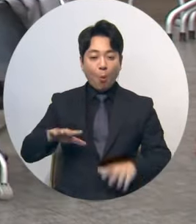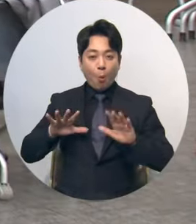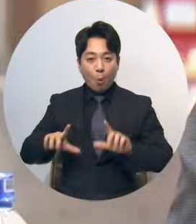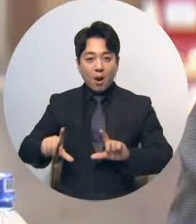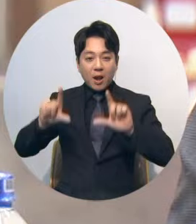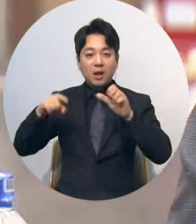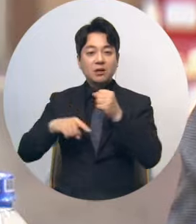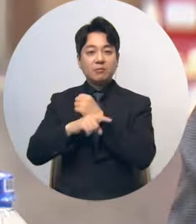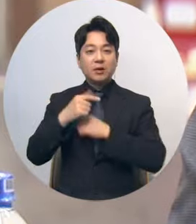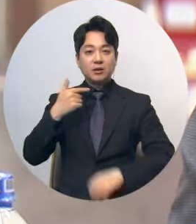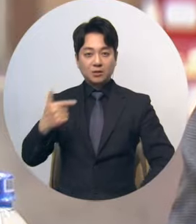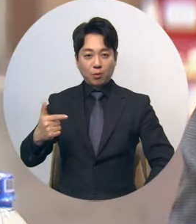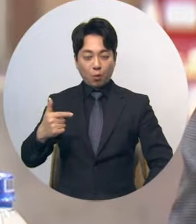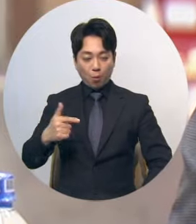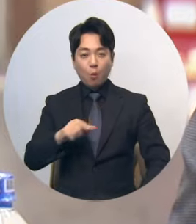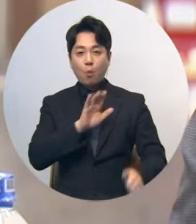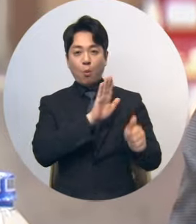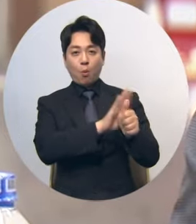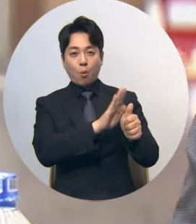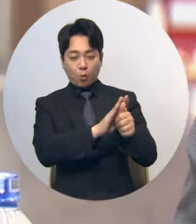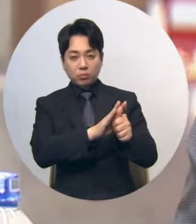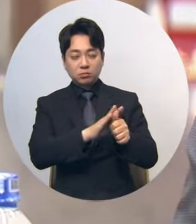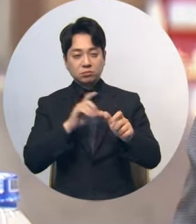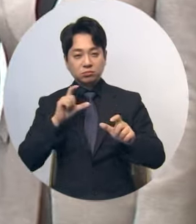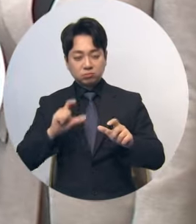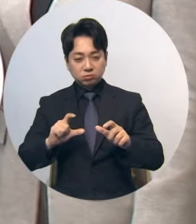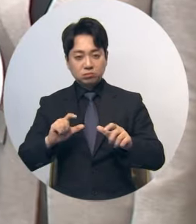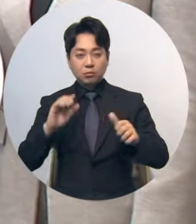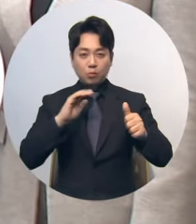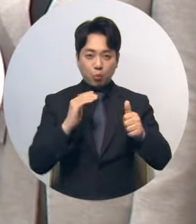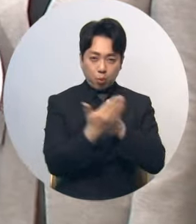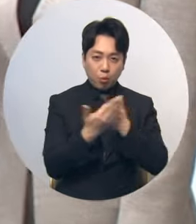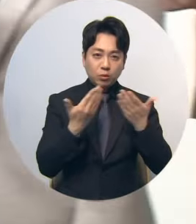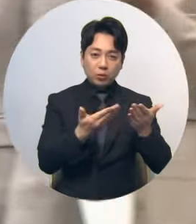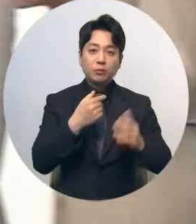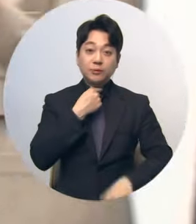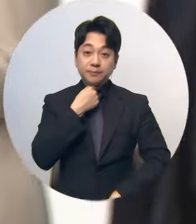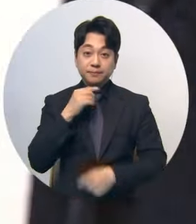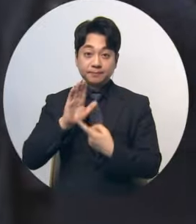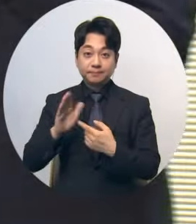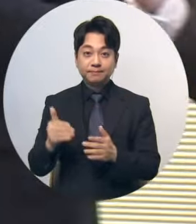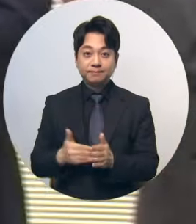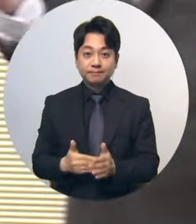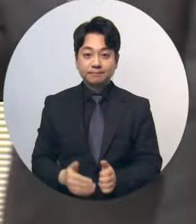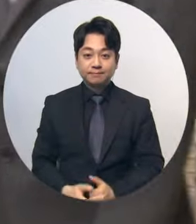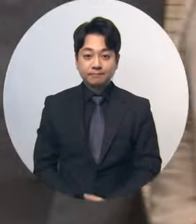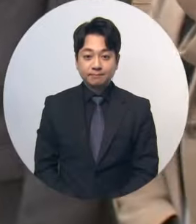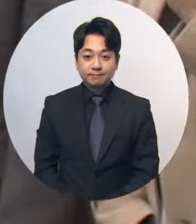재외동포청이 재외동포의 든든한 울타리가 되겠다고 밝혔습니다. KTV 김민아입니다.